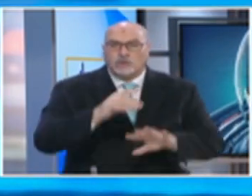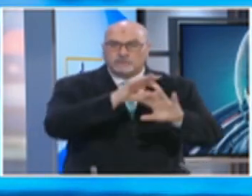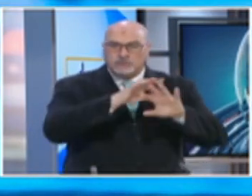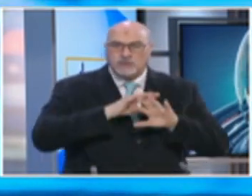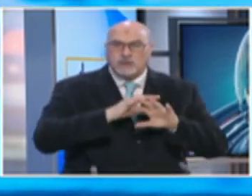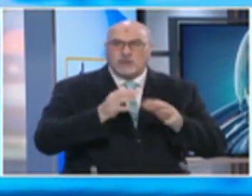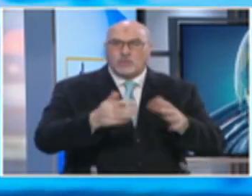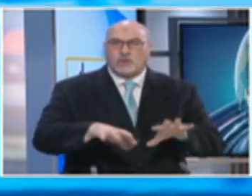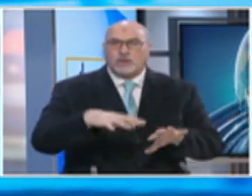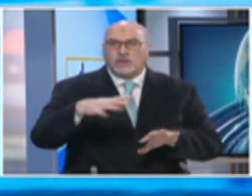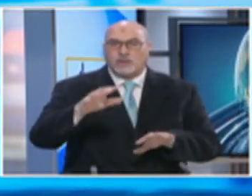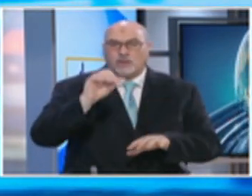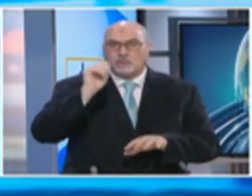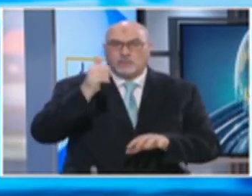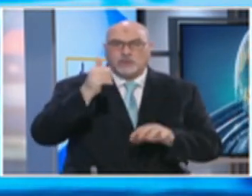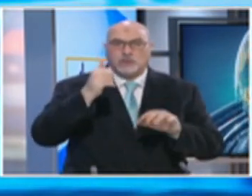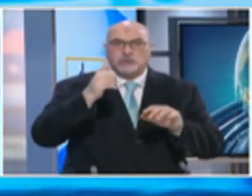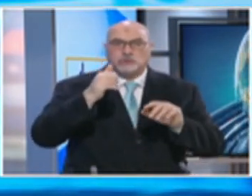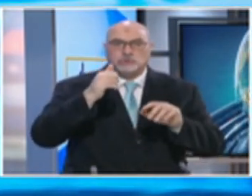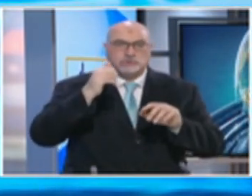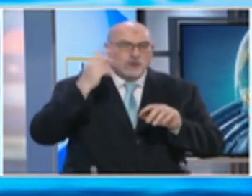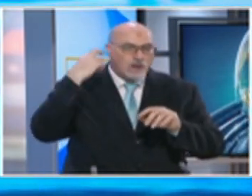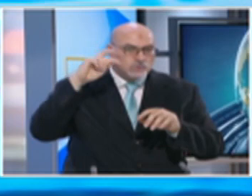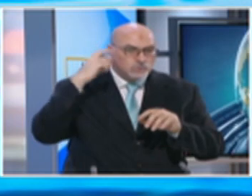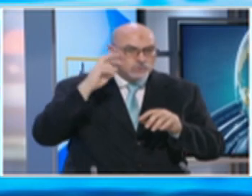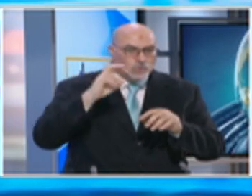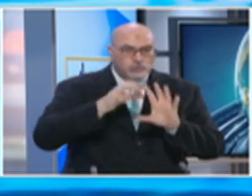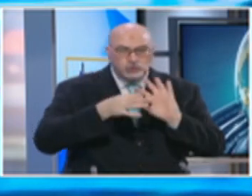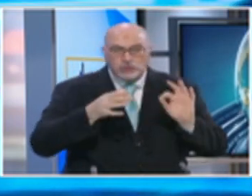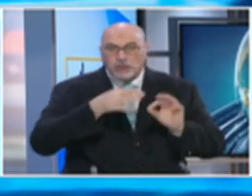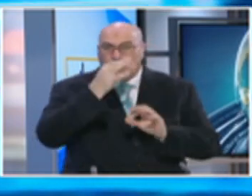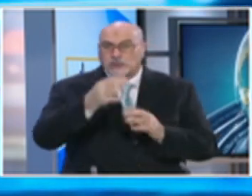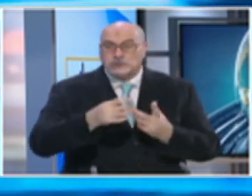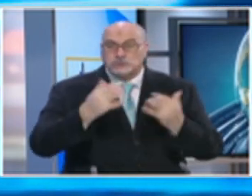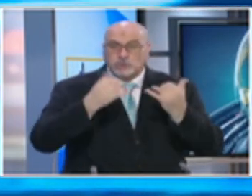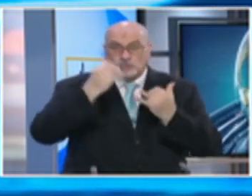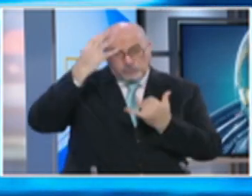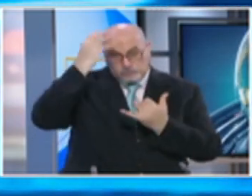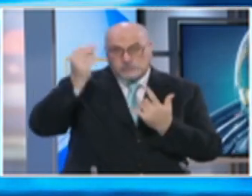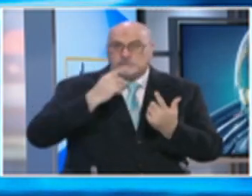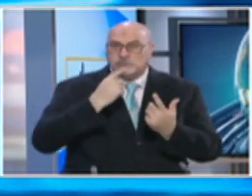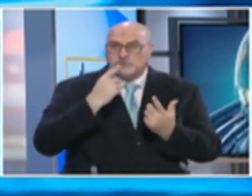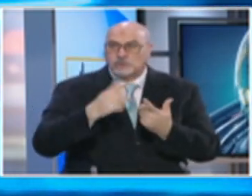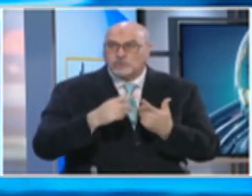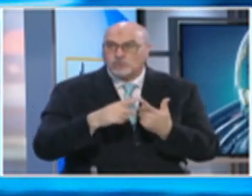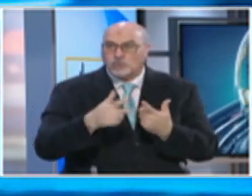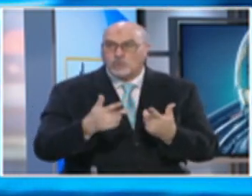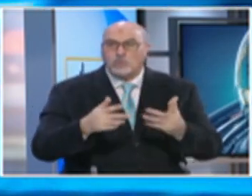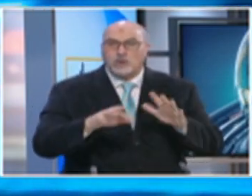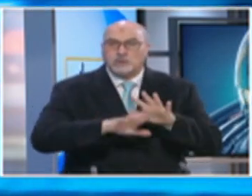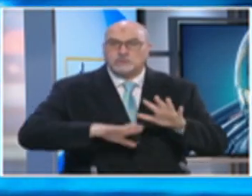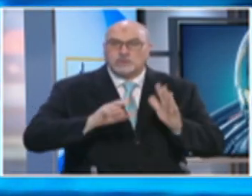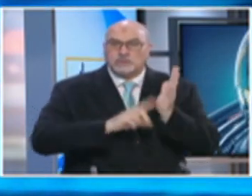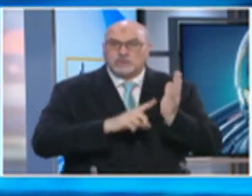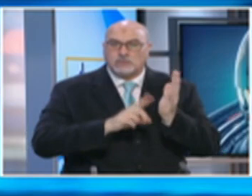على منتدى القناة الأولى للإذاعة الوطنية أن الإعلام المحترف والنزيه ينشط في مناخ وبيئة